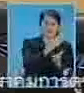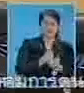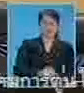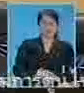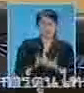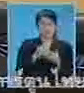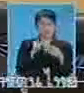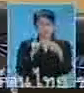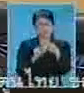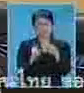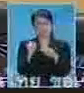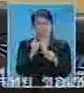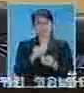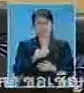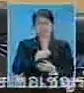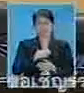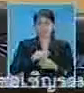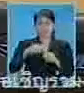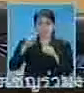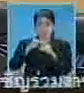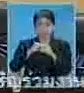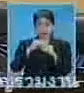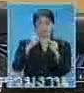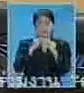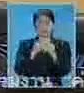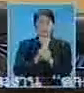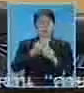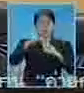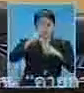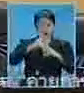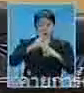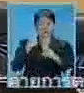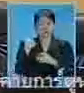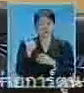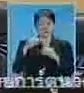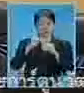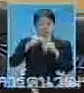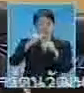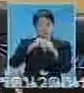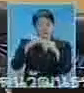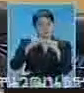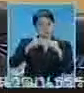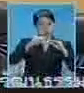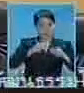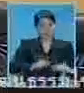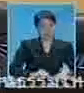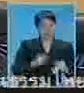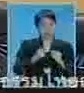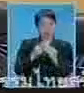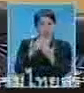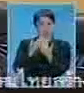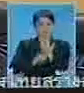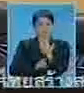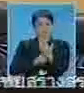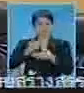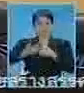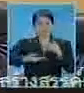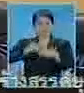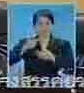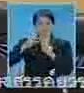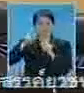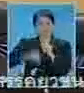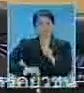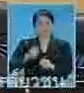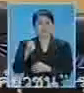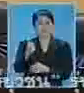ราต้องการที่จะเพิ่มปริมาณสลากเพื่อที่จะดูว่าการเพิ่มปริมาณสลากนั้นจะลดราคาสลากให้กับพี่น้องประชาชนได้หรือไม่ก็จะได้ผลใน